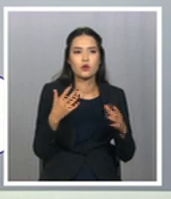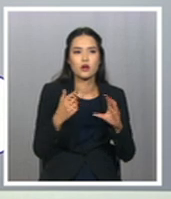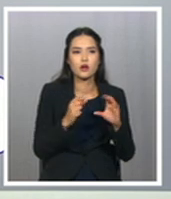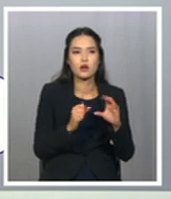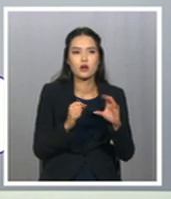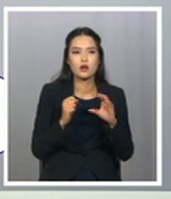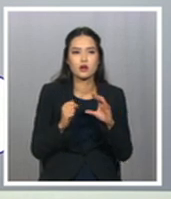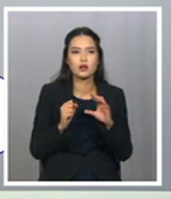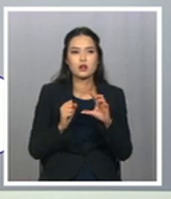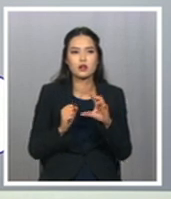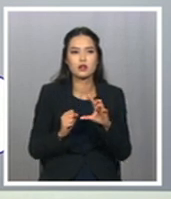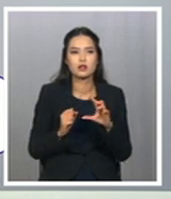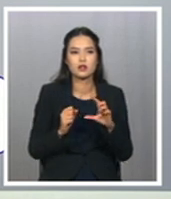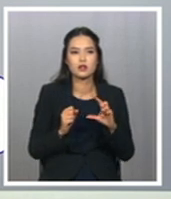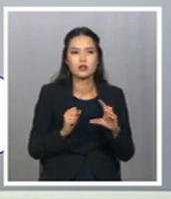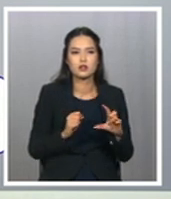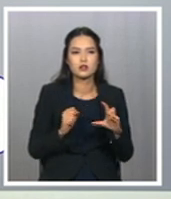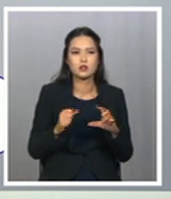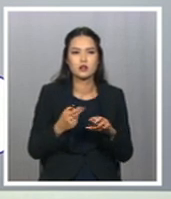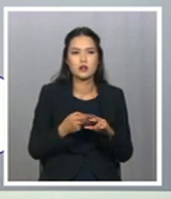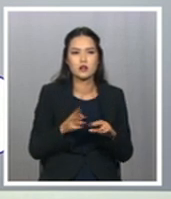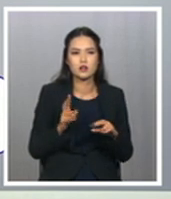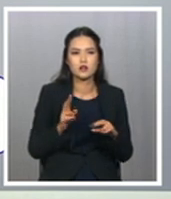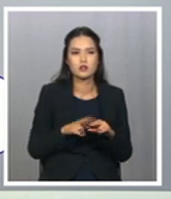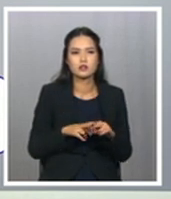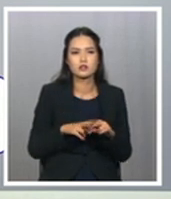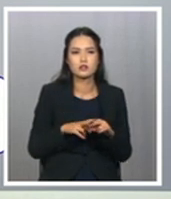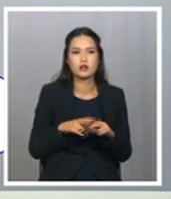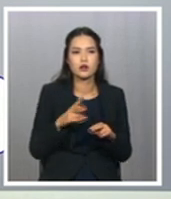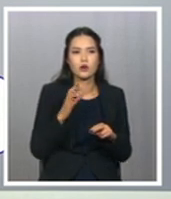А, үлкен А, яғни гомозиготалы ағзалар бізде